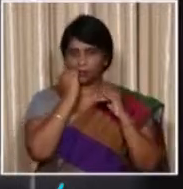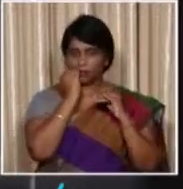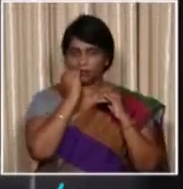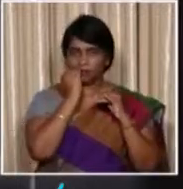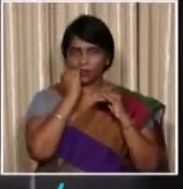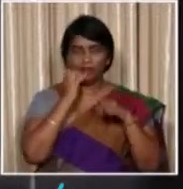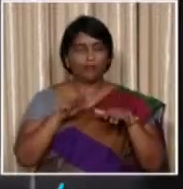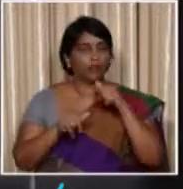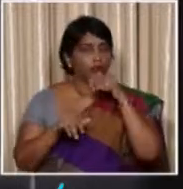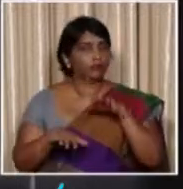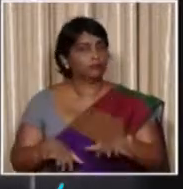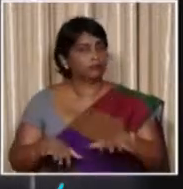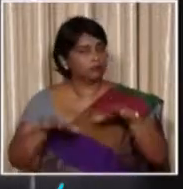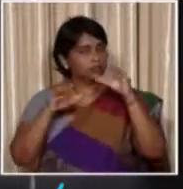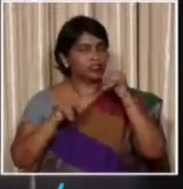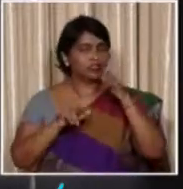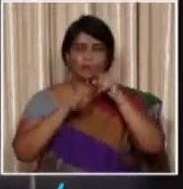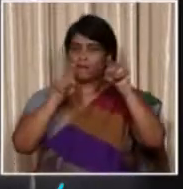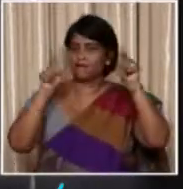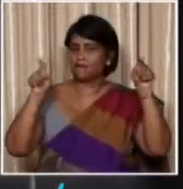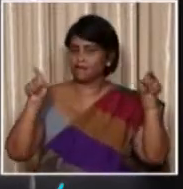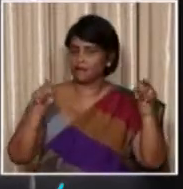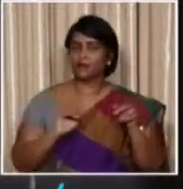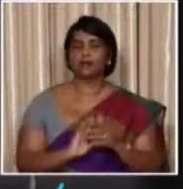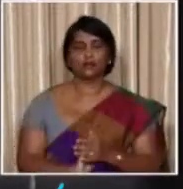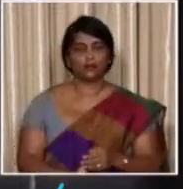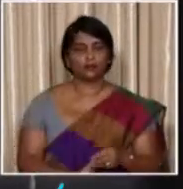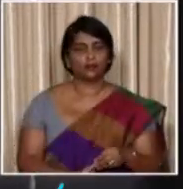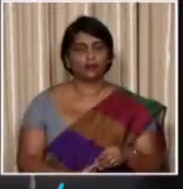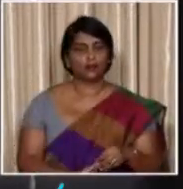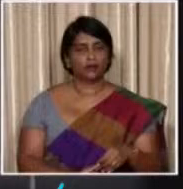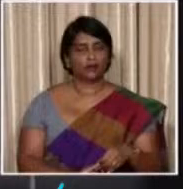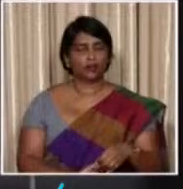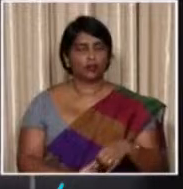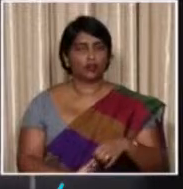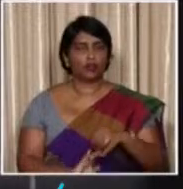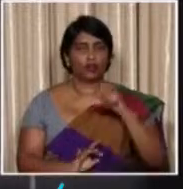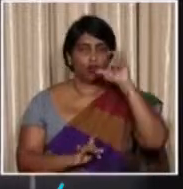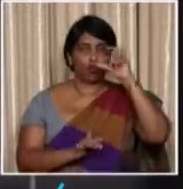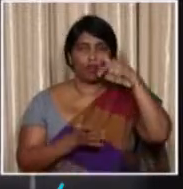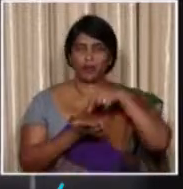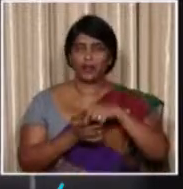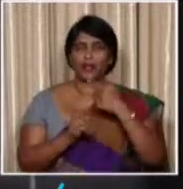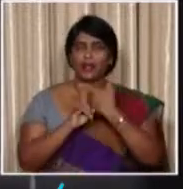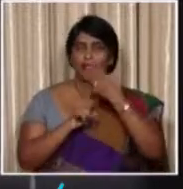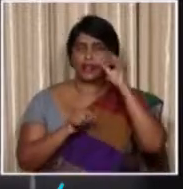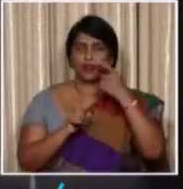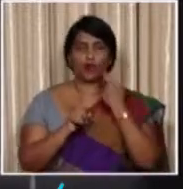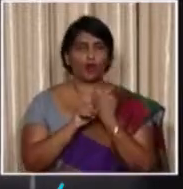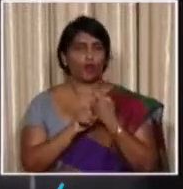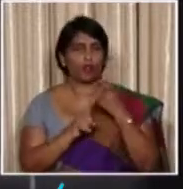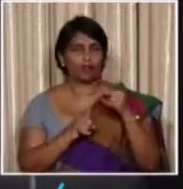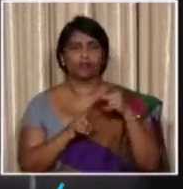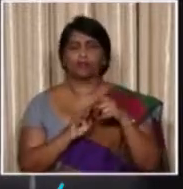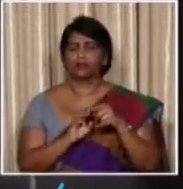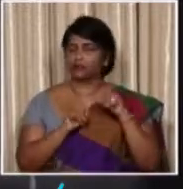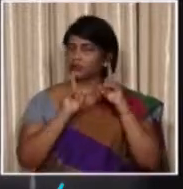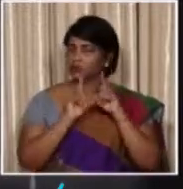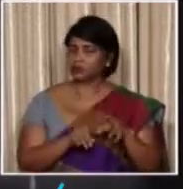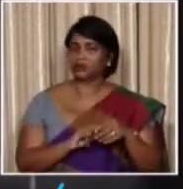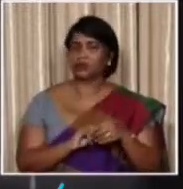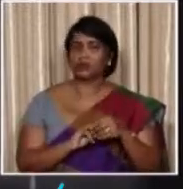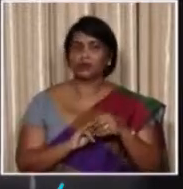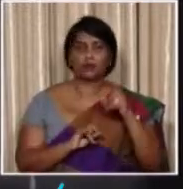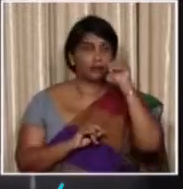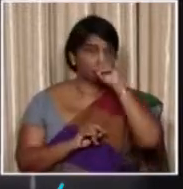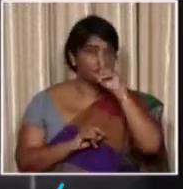ජලගැලුම් සමහර ප්‍රදේශවල මේ කොළඹවට පවා කැලණිය කොළොන්නා වගේ ප්‍රතිවල පවා ඒ වගේම